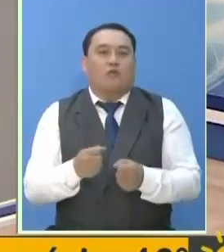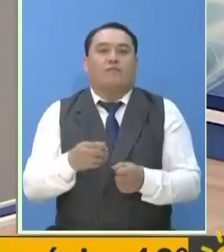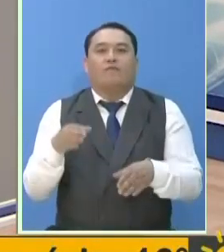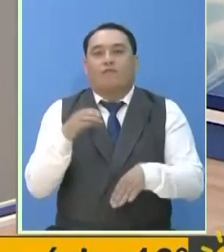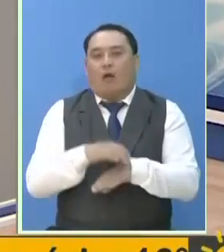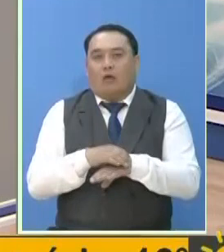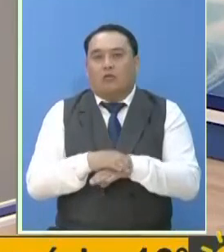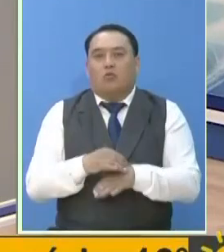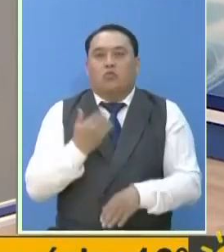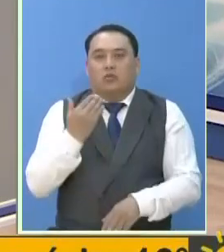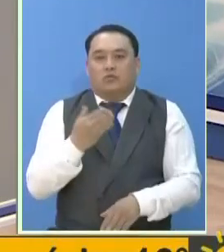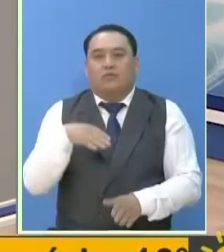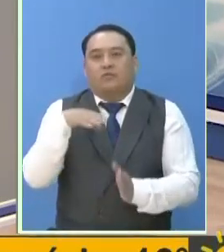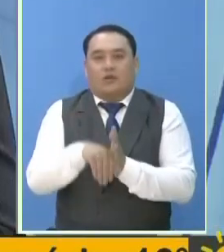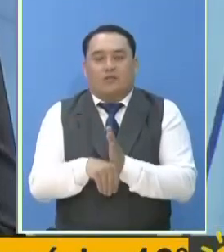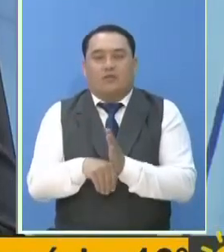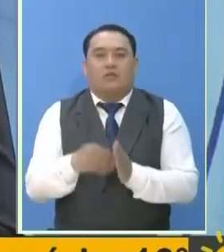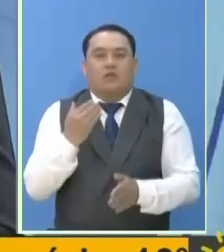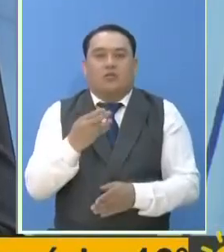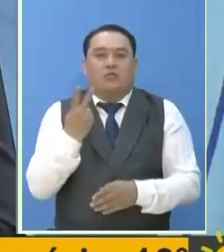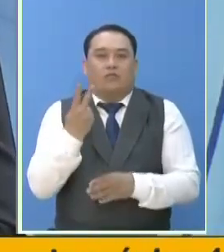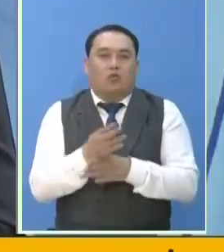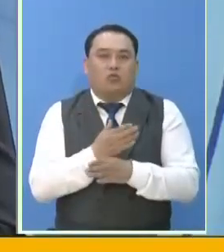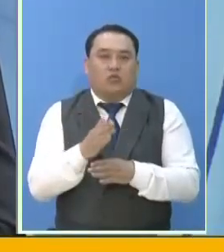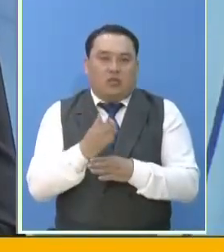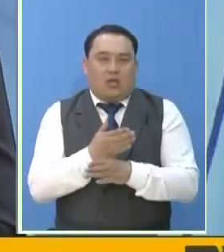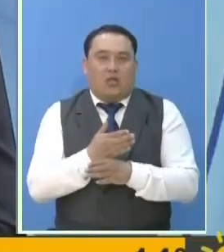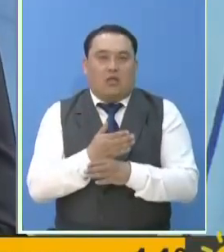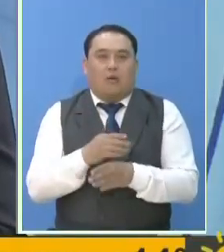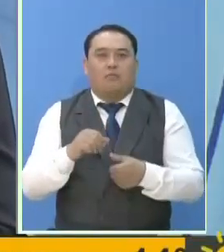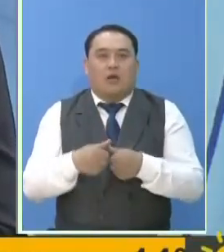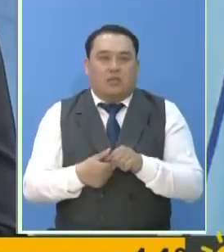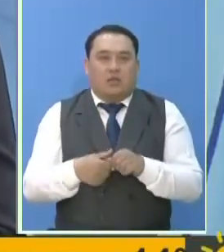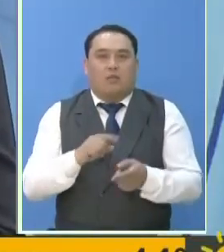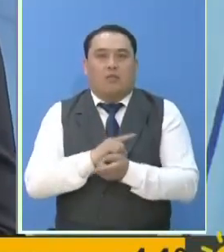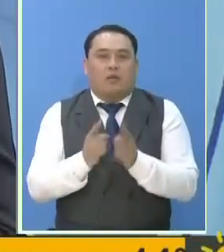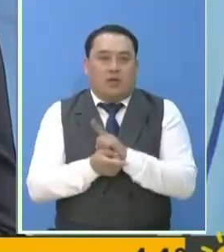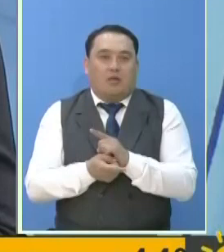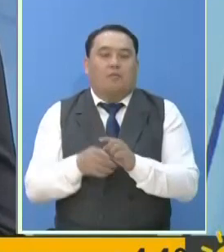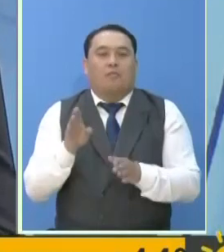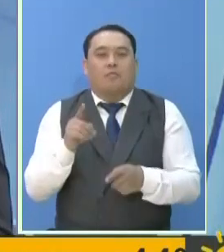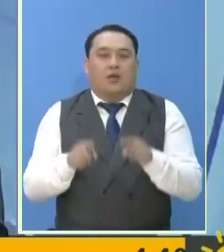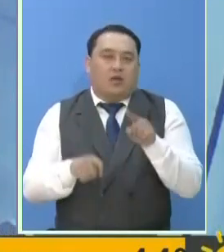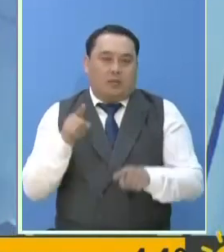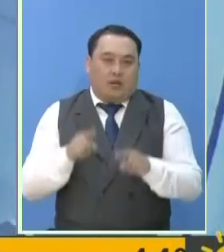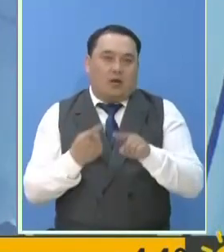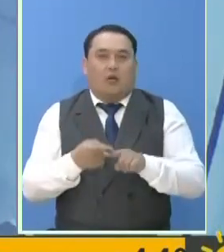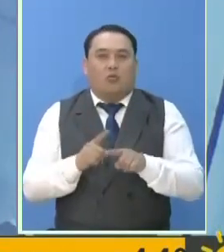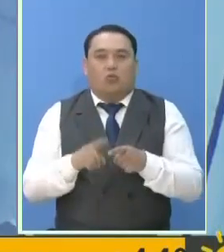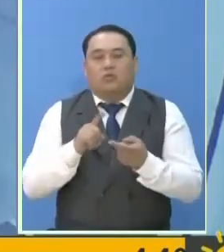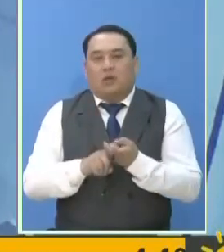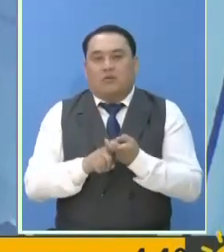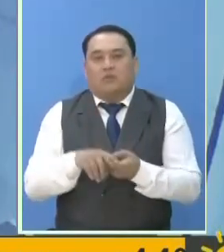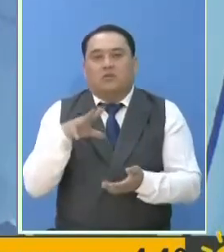факторно-бальная шкала, она сама состоит из двух частей. Это вот постоянная и переменная. Постоянная – это вот заработная плата, которая тоже зависит